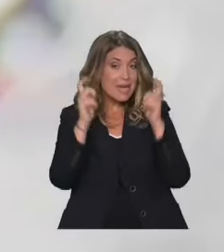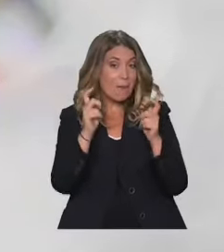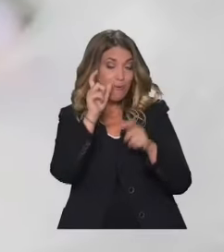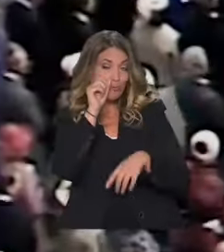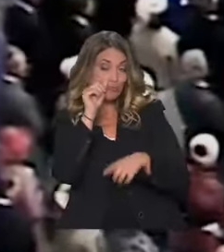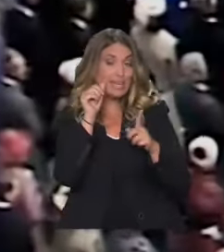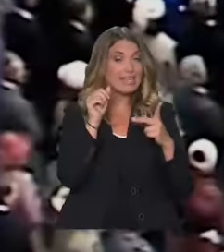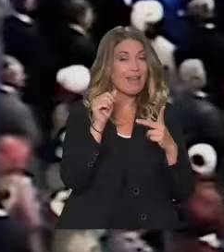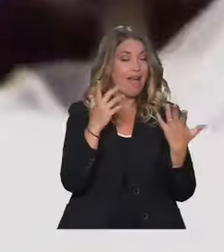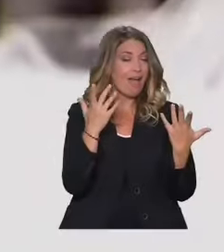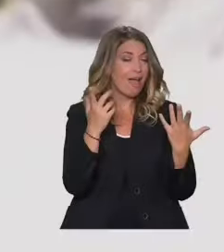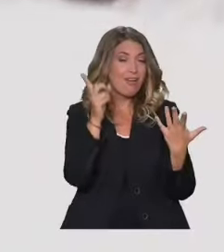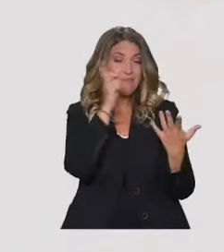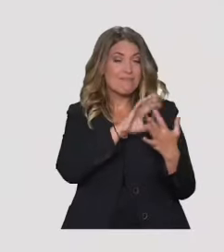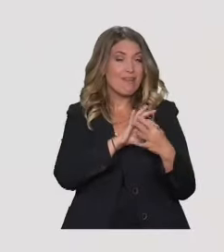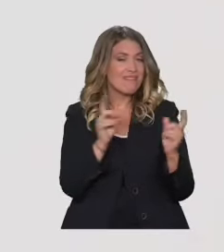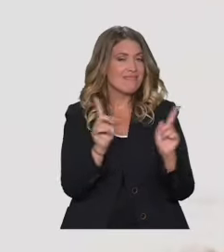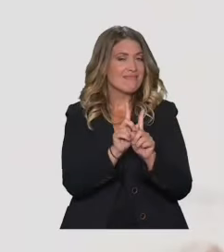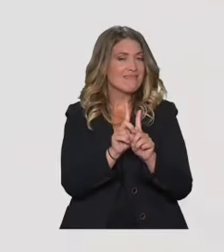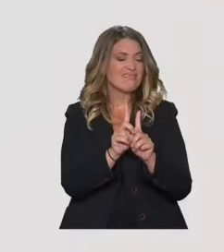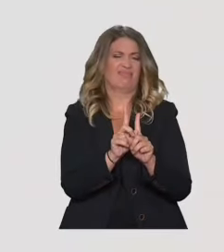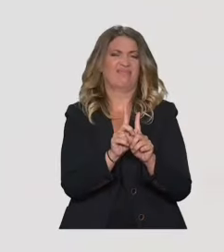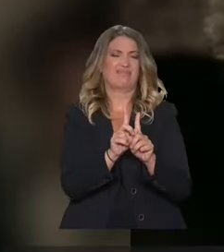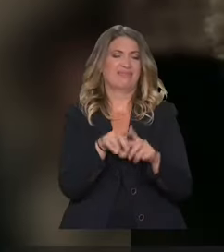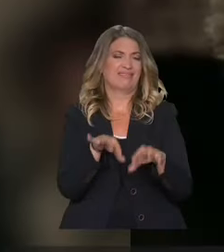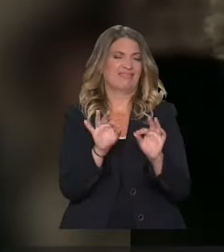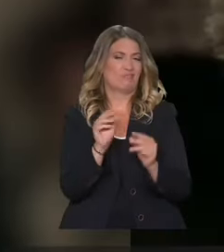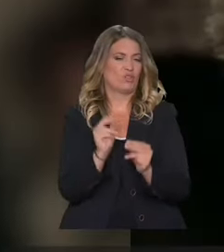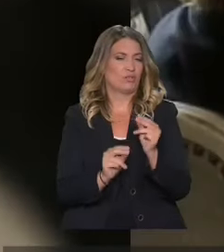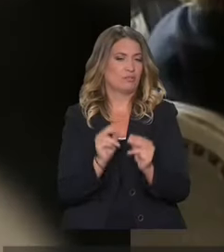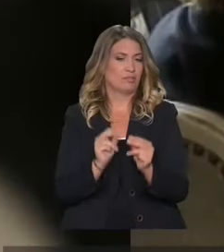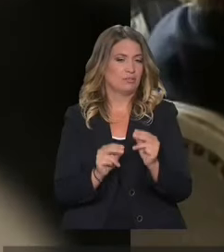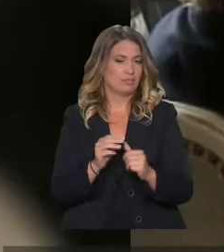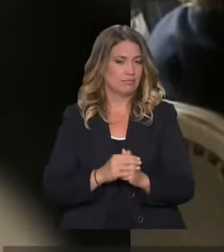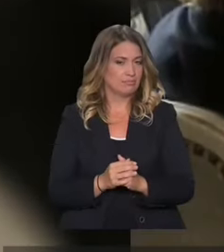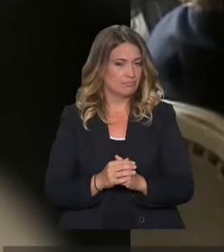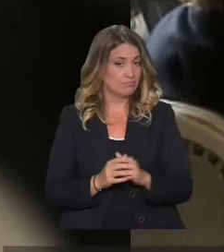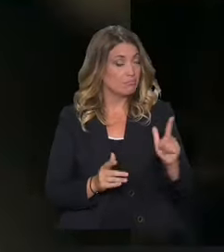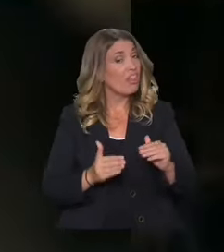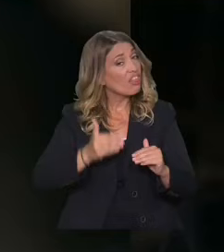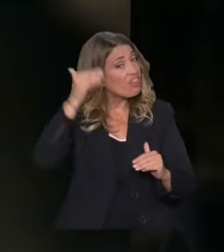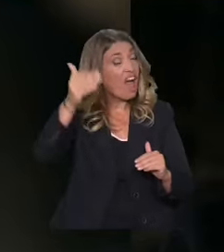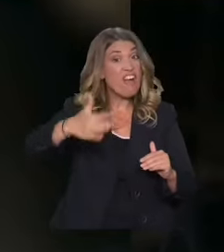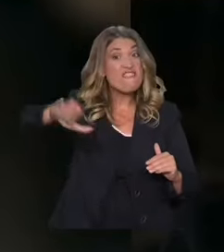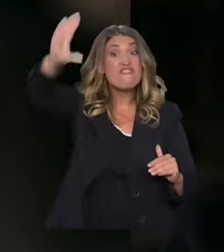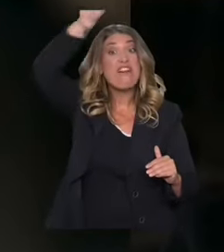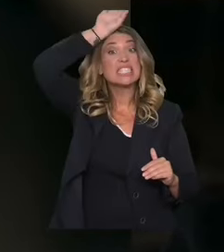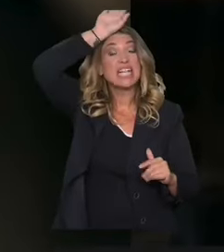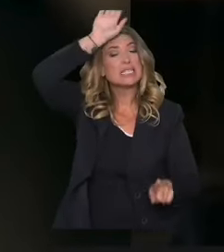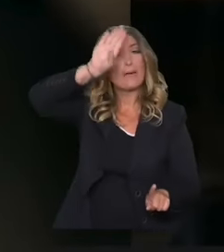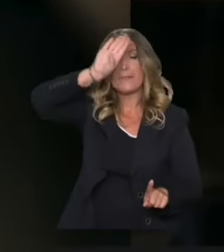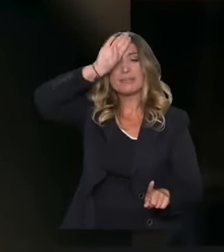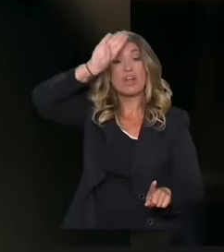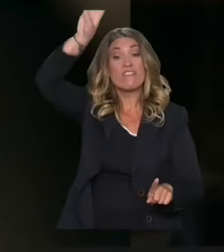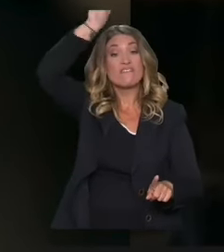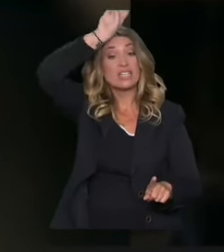είναι παραμυθένιος, αλλά πολύ γρήγορα θα εμφανιστούν τα πρώτα σύννεφα. Do you think you'll ever be queen? I'd